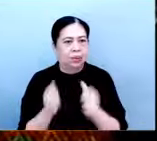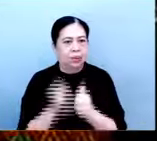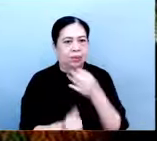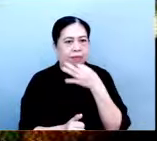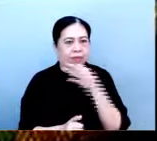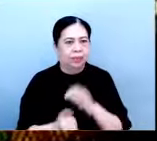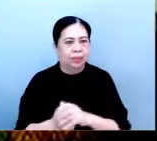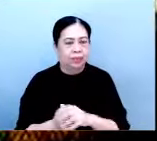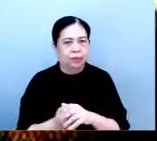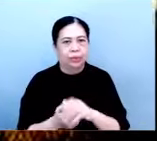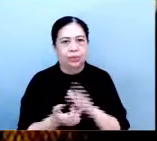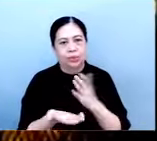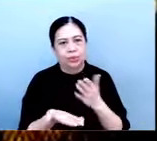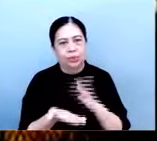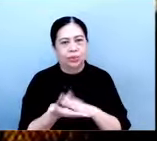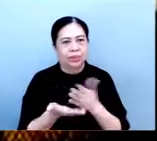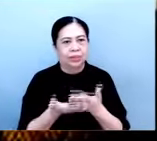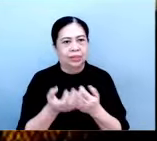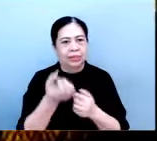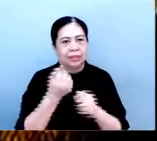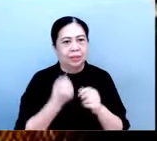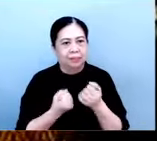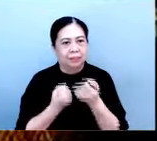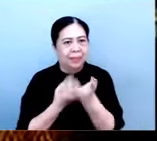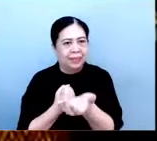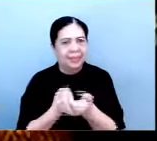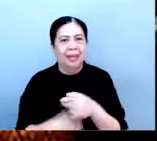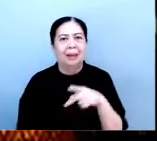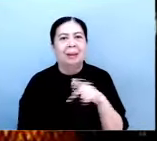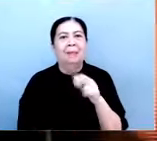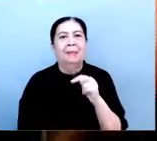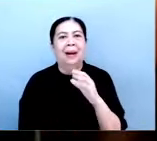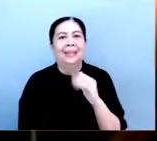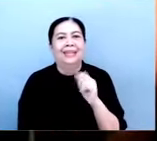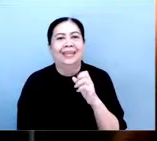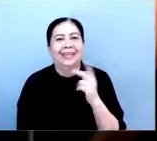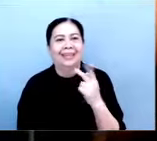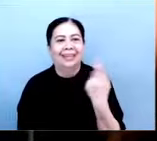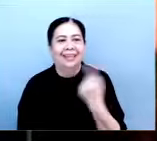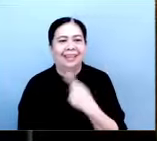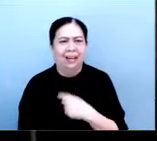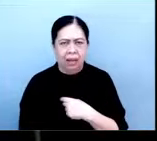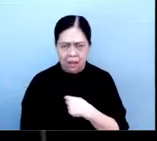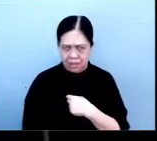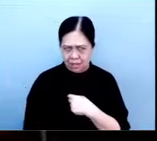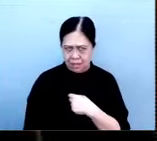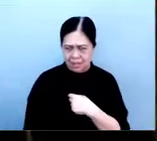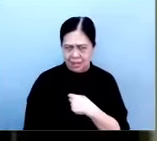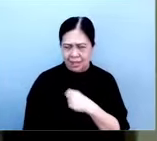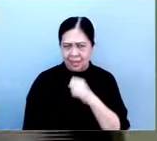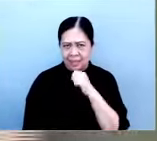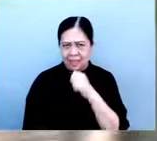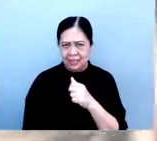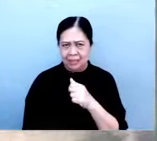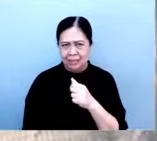binibake kasi baking kayo? Oo, syempre ano, pancake lang. Pancake. Di ba hindi kasi binibake yung pancake? Di ba